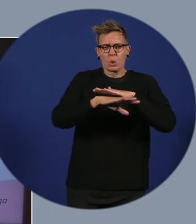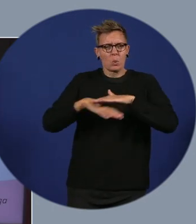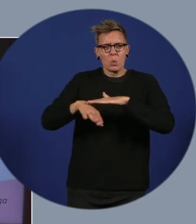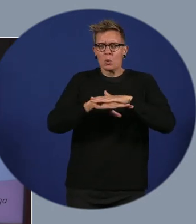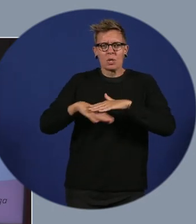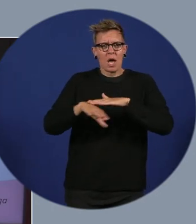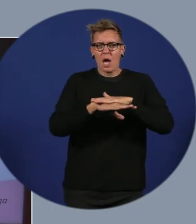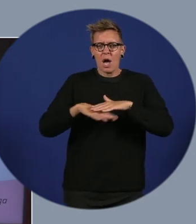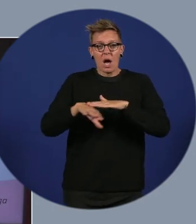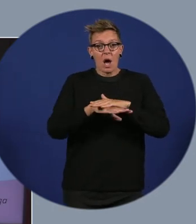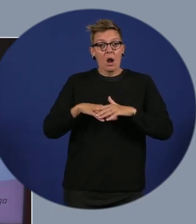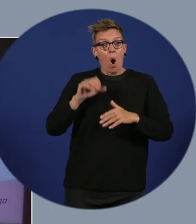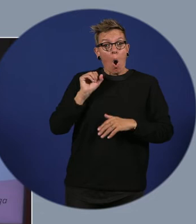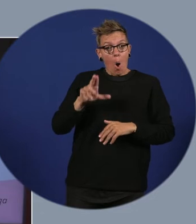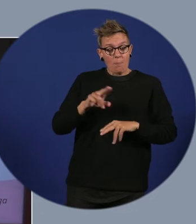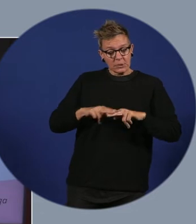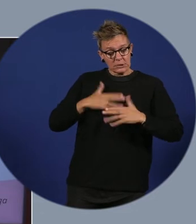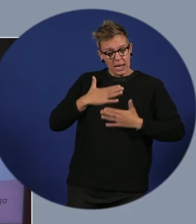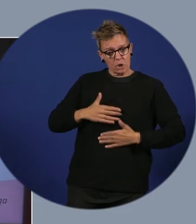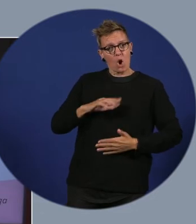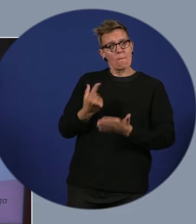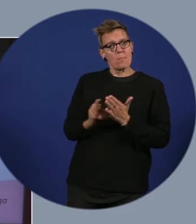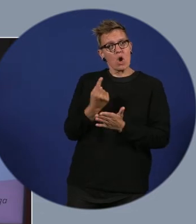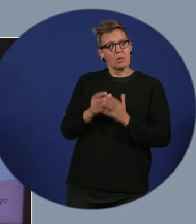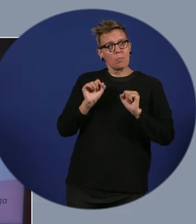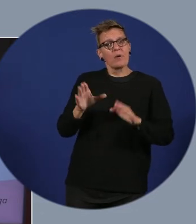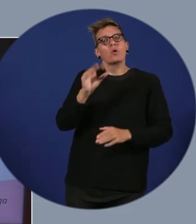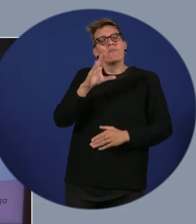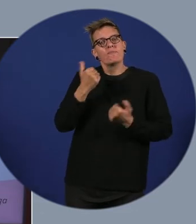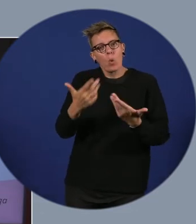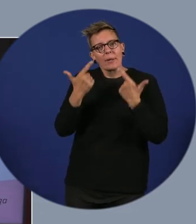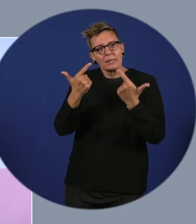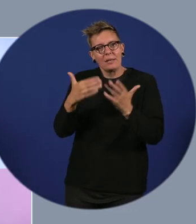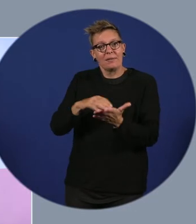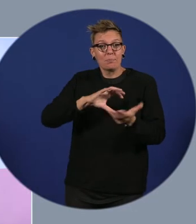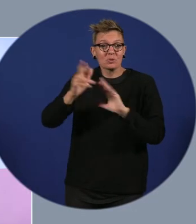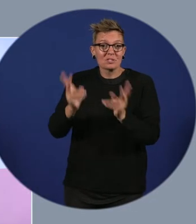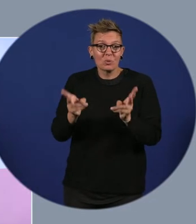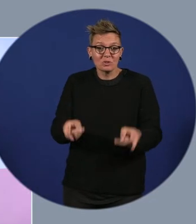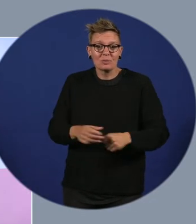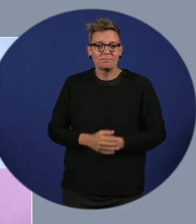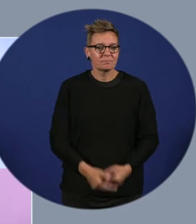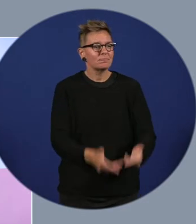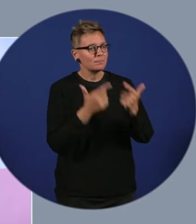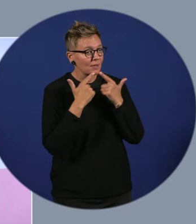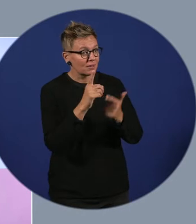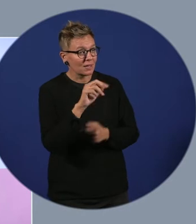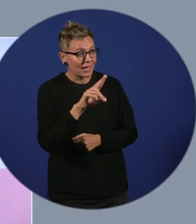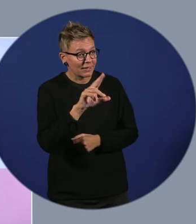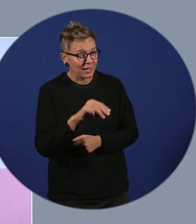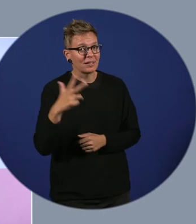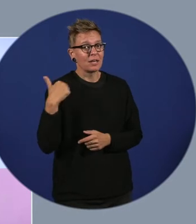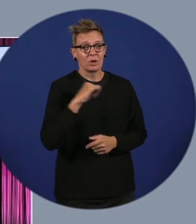grundläggande och det får du bara om du känner att du själv kan vara med och påverka. Tack så mycket Helena Nyberg, generaldirektör på MUCF.